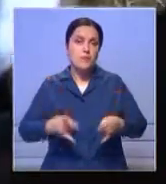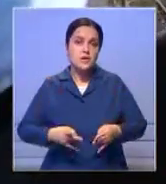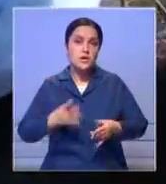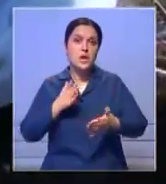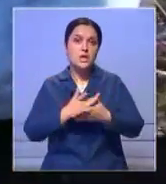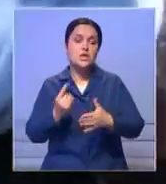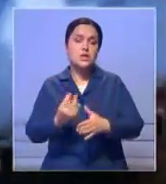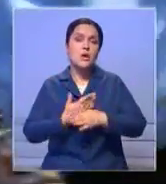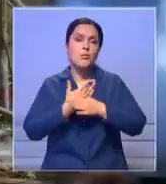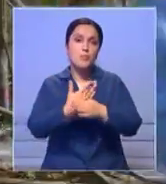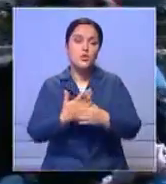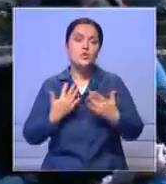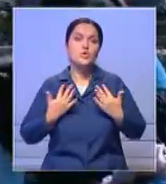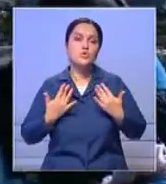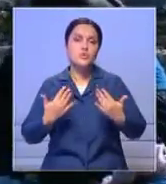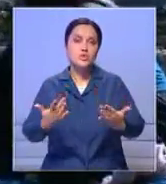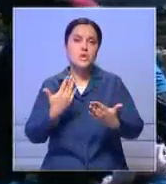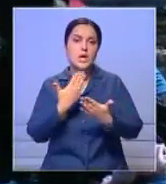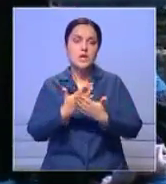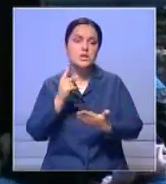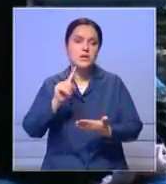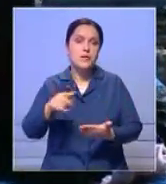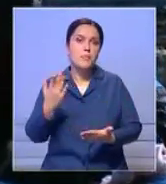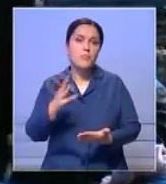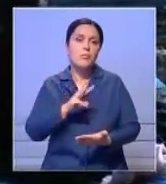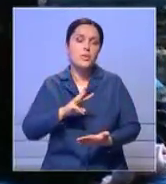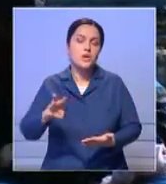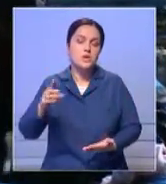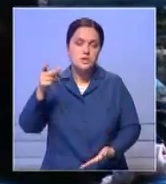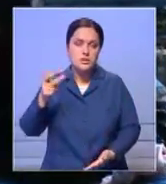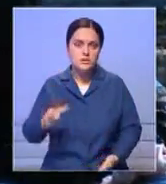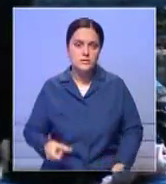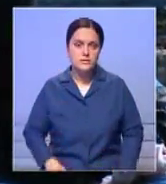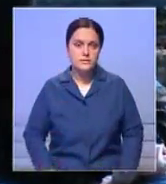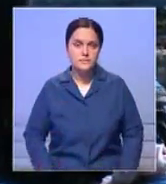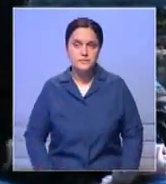340 пострадали. А в гуманитарной помощи нуждаются порядка 1,5 миллиона человек.